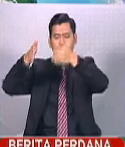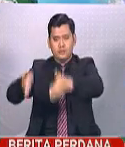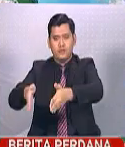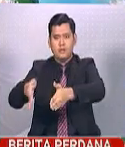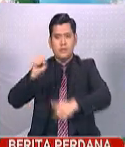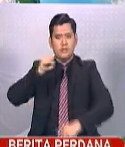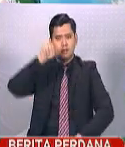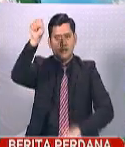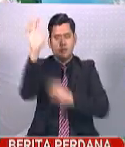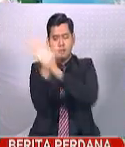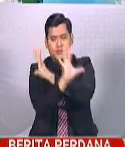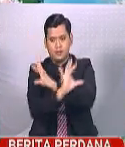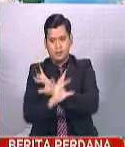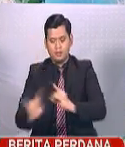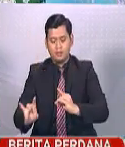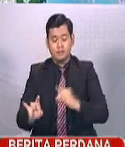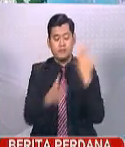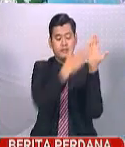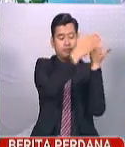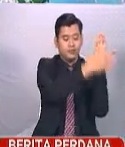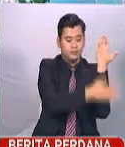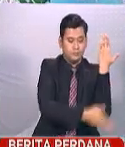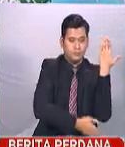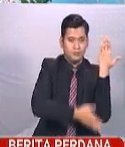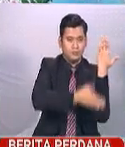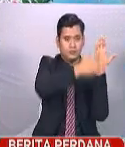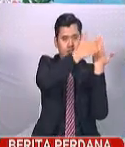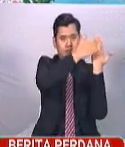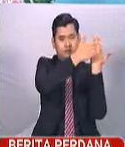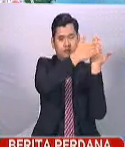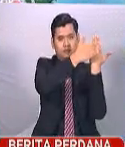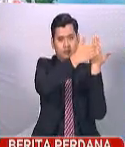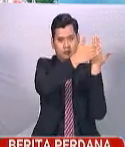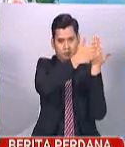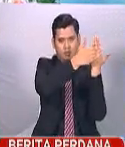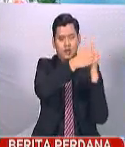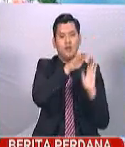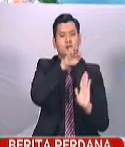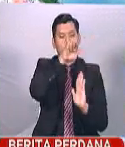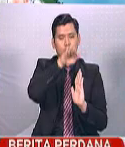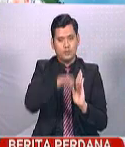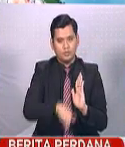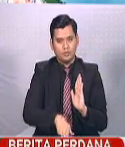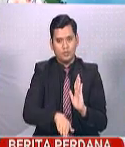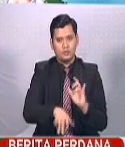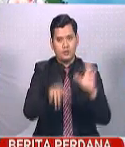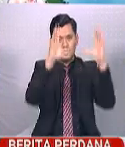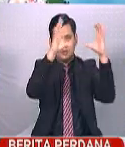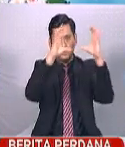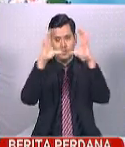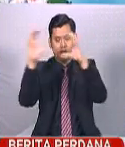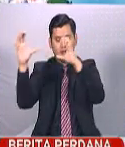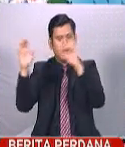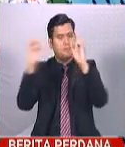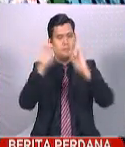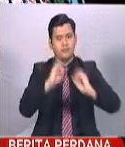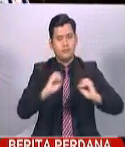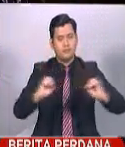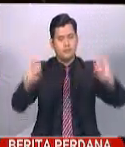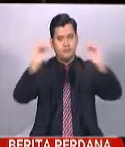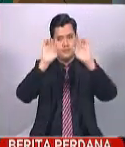berbanding untuk bagian Semenanjung ukurannya lembab Andi bagian Semenanjung telah menyebabkan banyak Negeri mengalami cuaca kolam taburan hujan